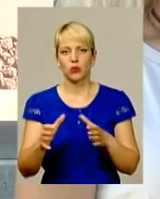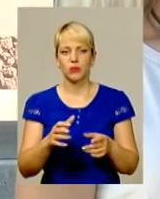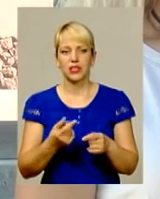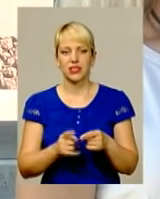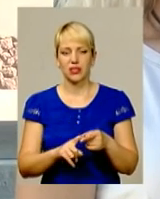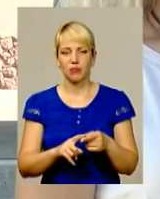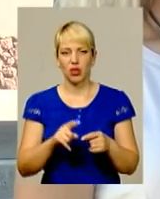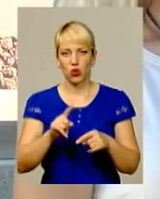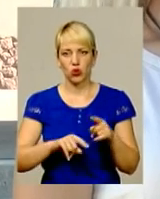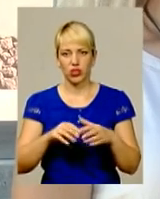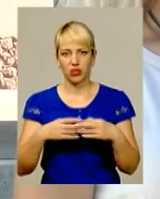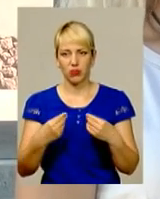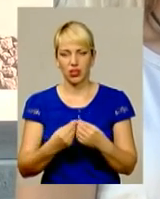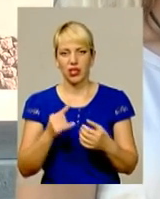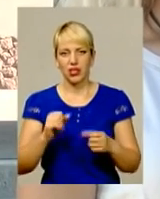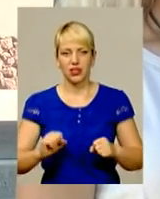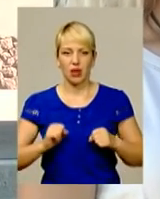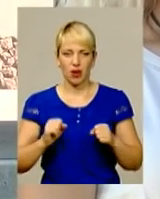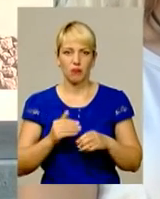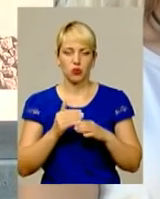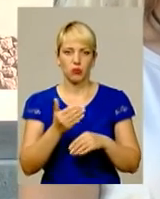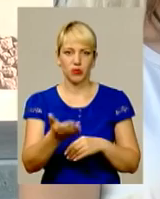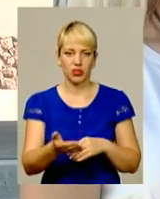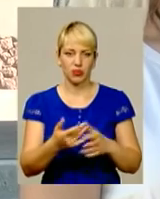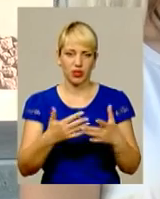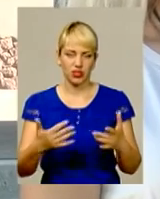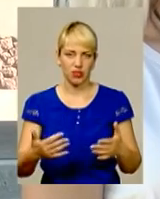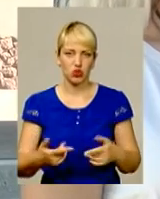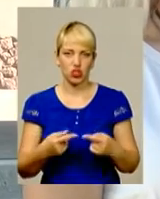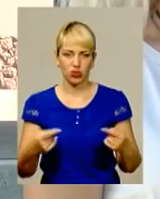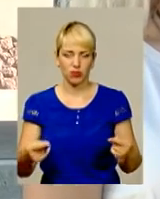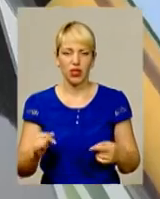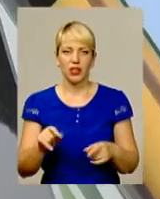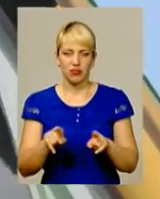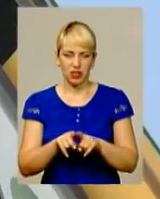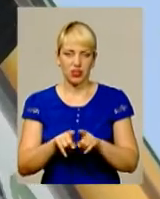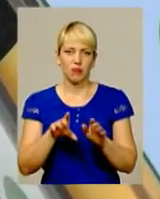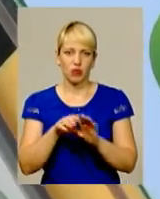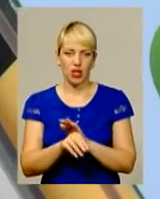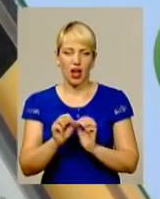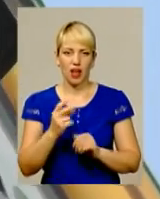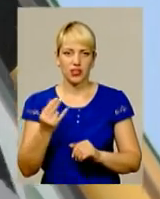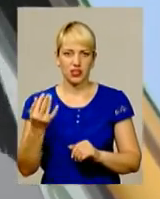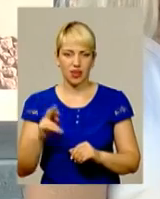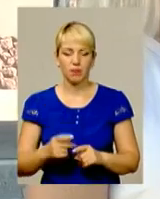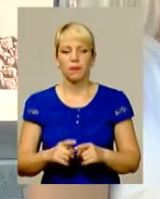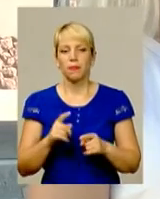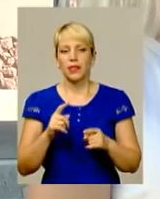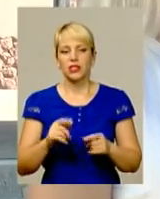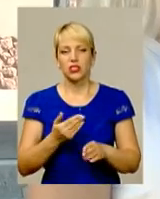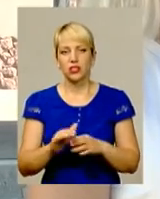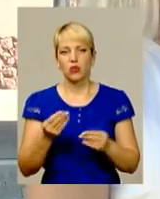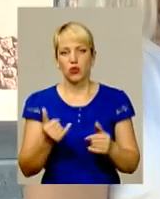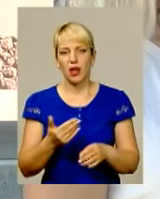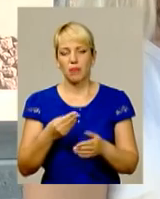цими родинами, намагаємось допомогти їм різним чином, в тому числі і такими от акціями. Частину коштів на придбання